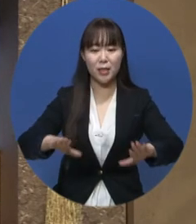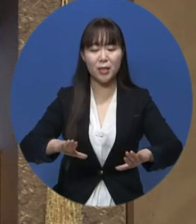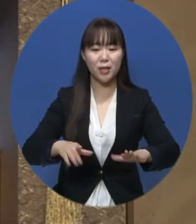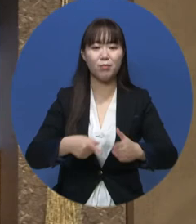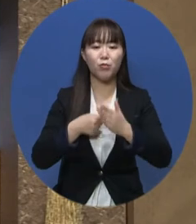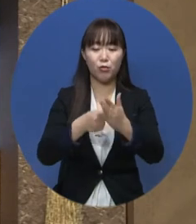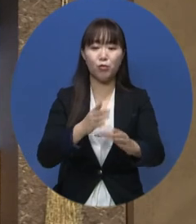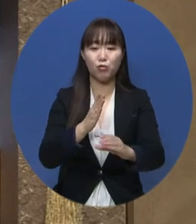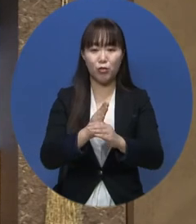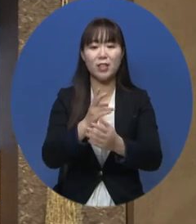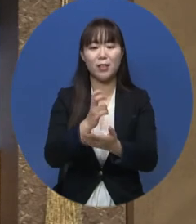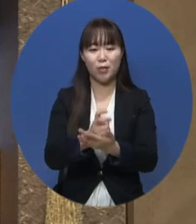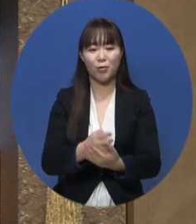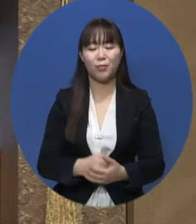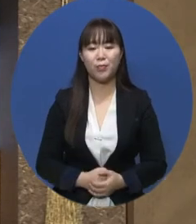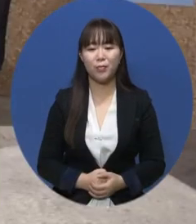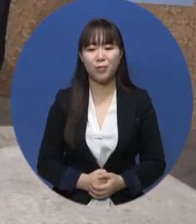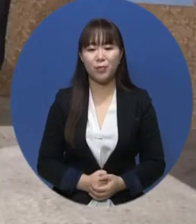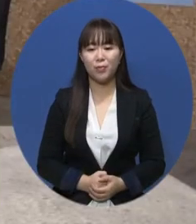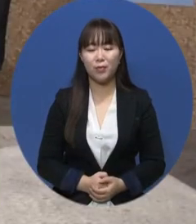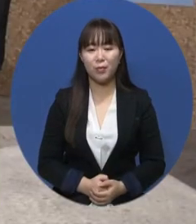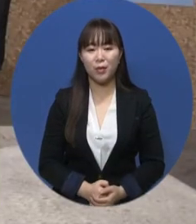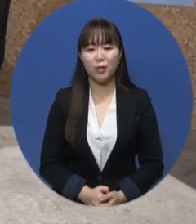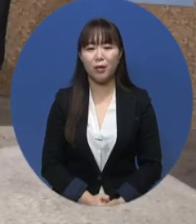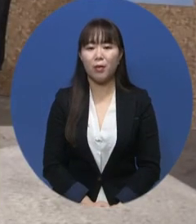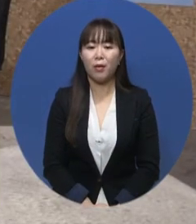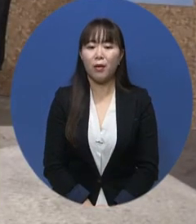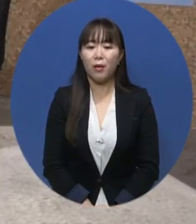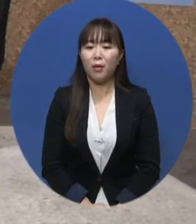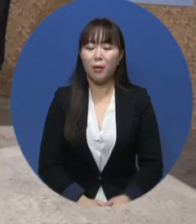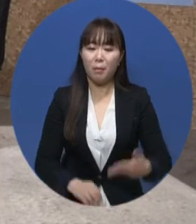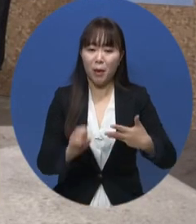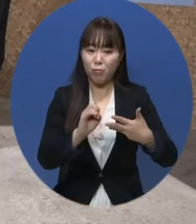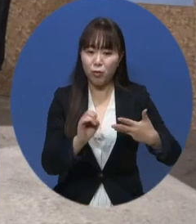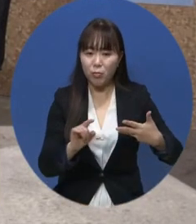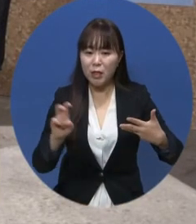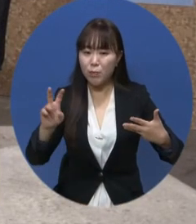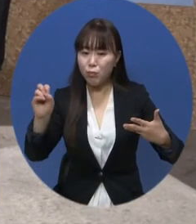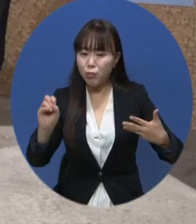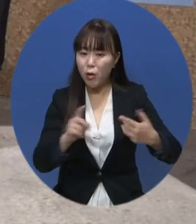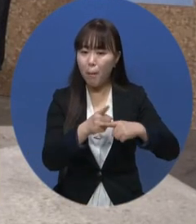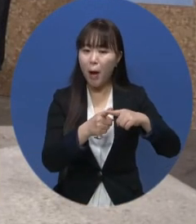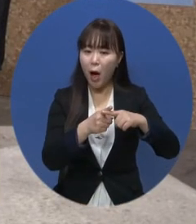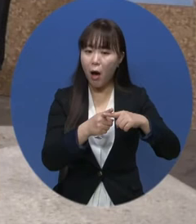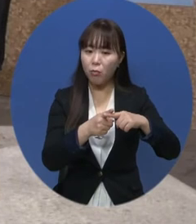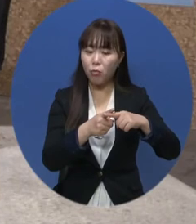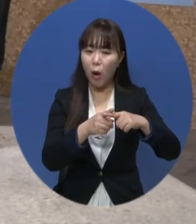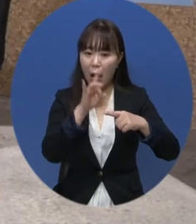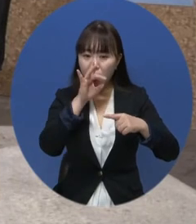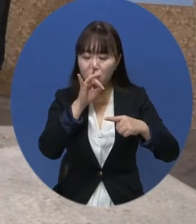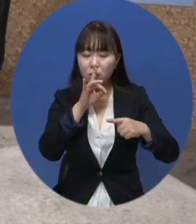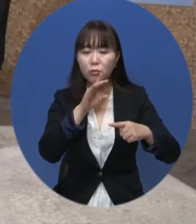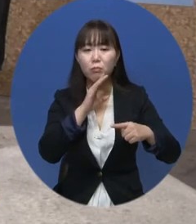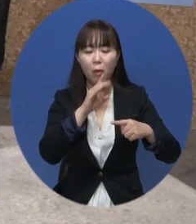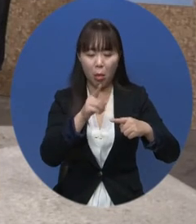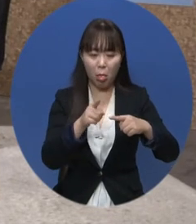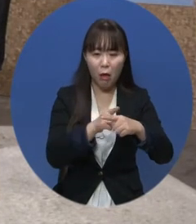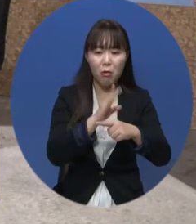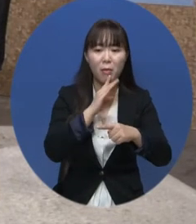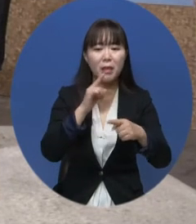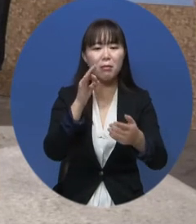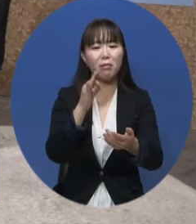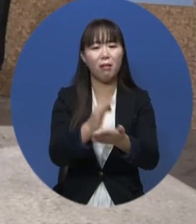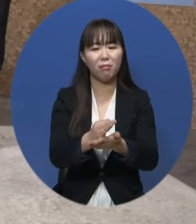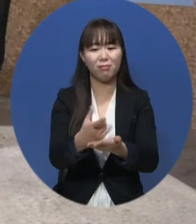현재 진행되고 있는 제도입니다. 네, 8%는 거의 20% 가격의 절반에도 못 미치는. 그렇죠. 엄청